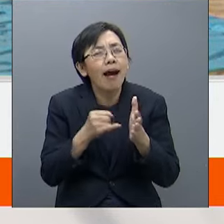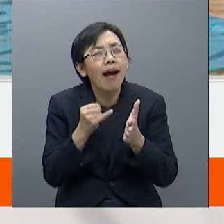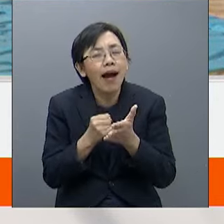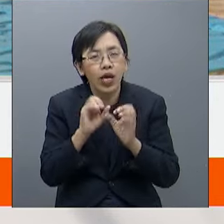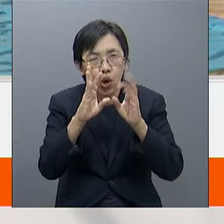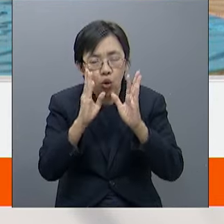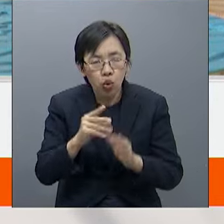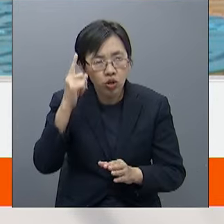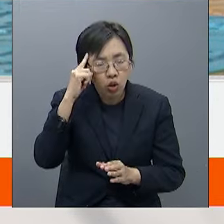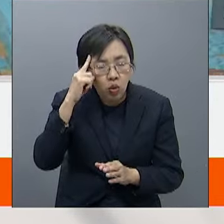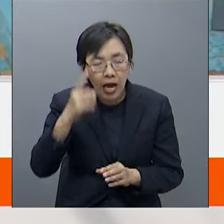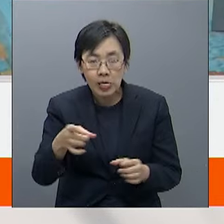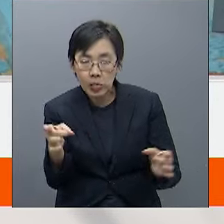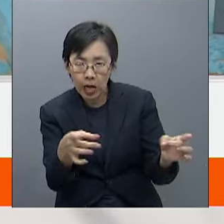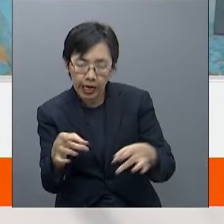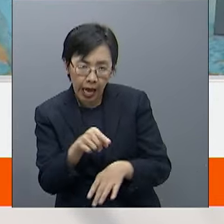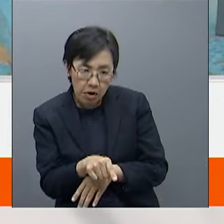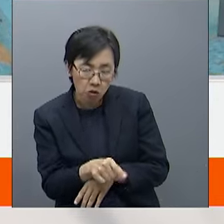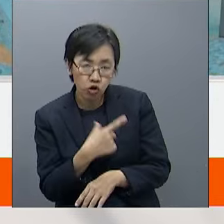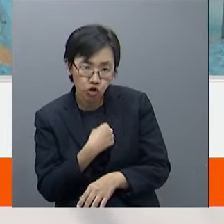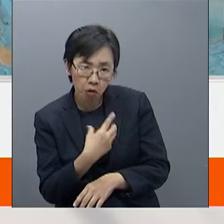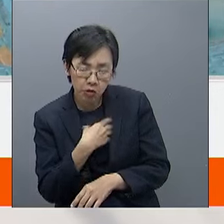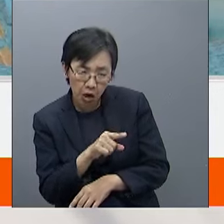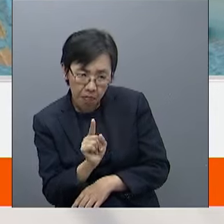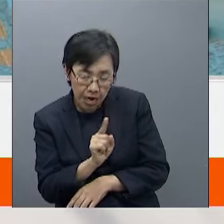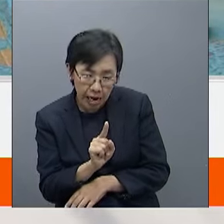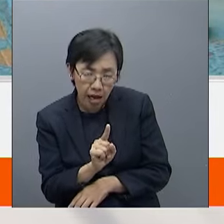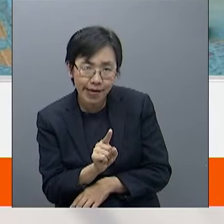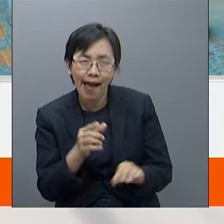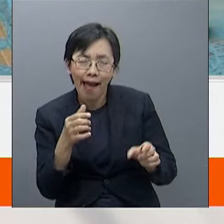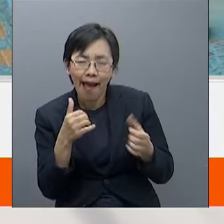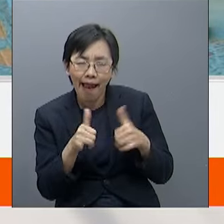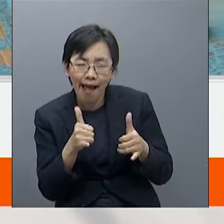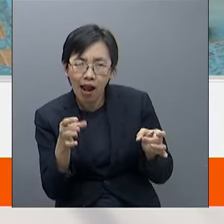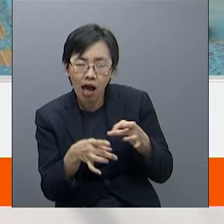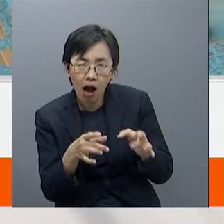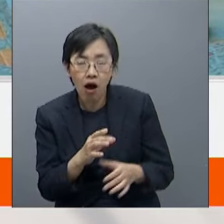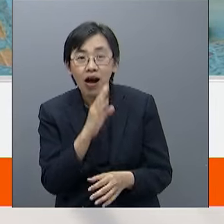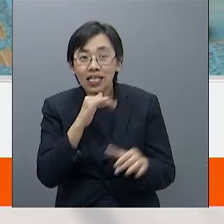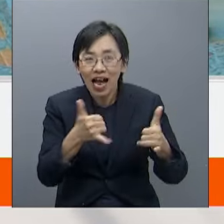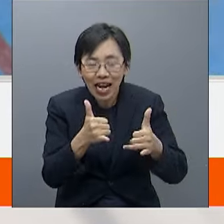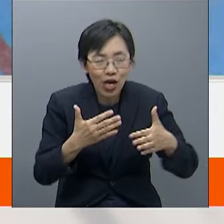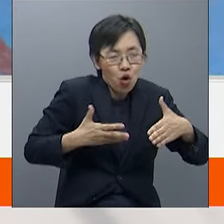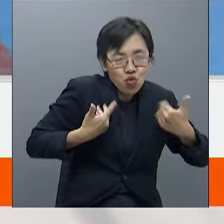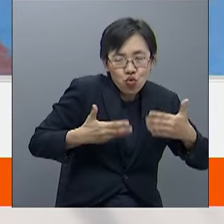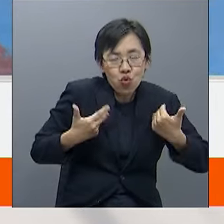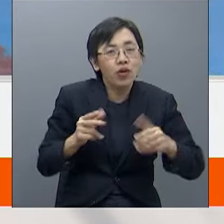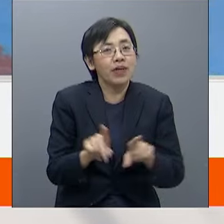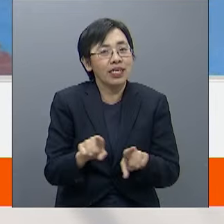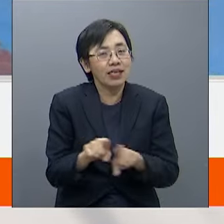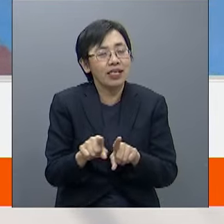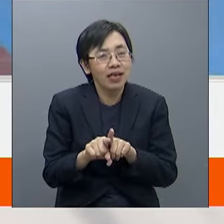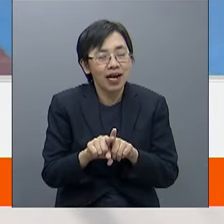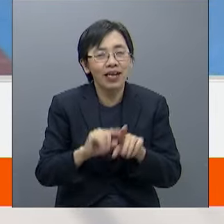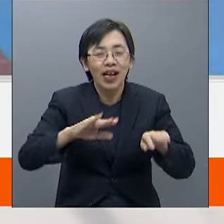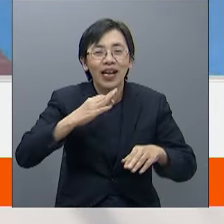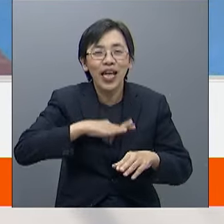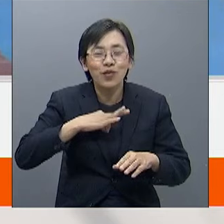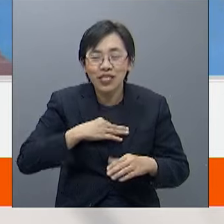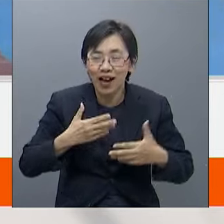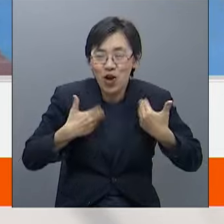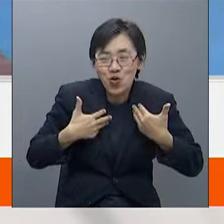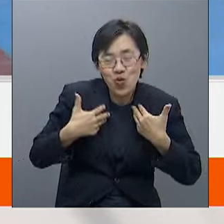าล้อแกล้งรังแกกับการแย่กันเล่นนะคะแย่กันเล่นเด็กต้องสนุกทั้งคู ่ เด็กต้องรู้สึกว่าอีกฝั่งนึ